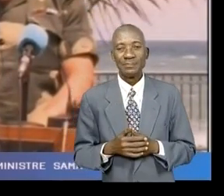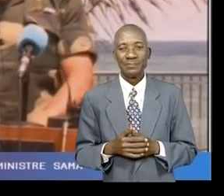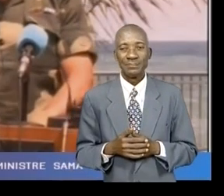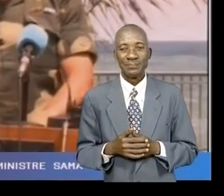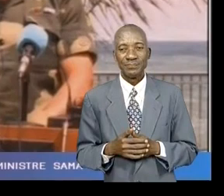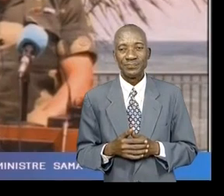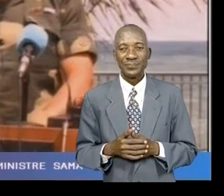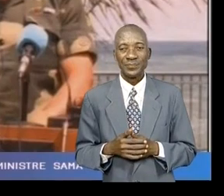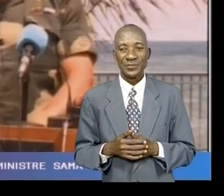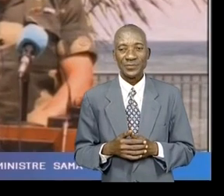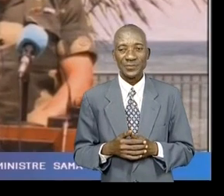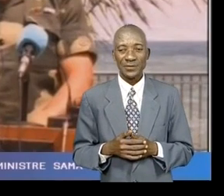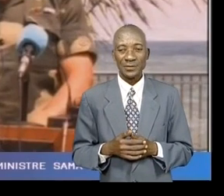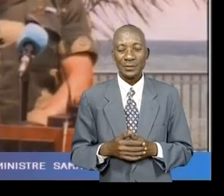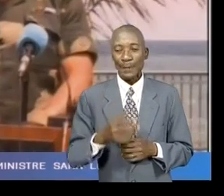Axe